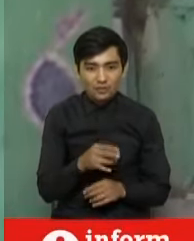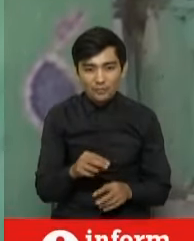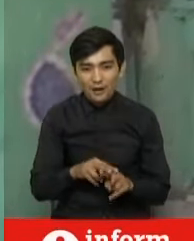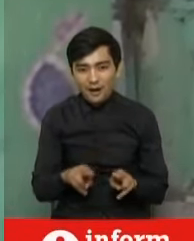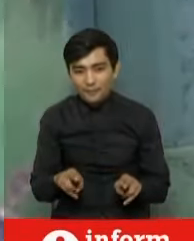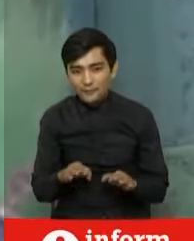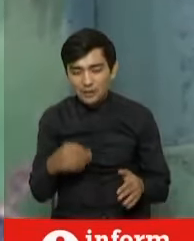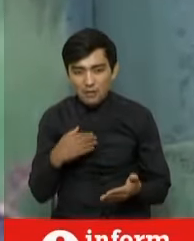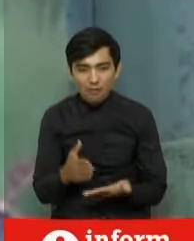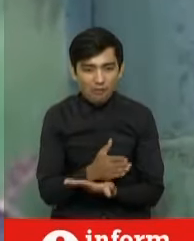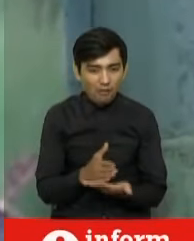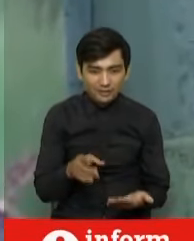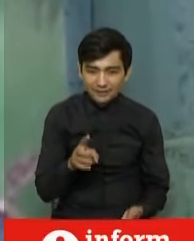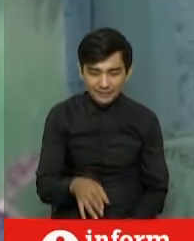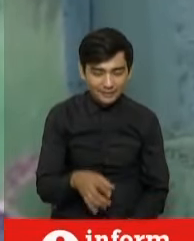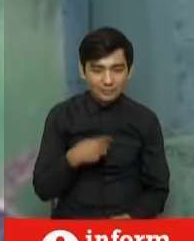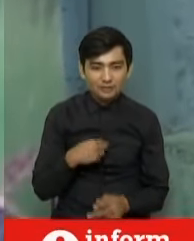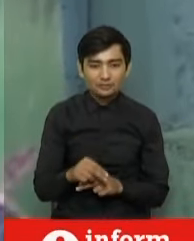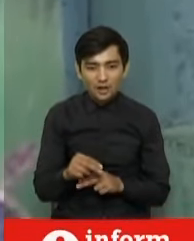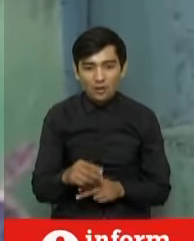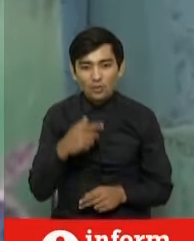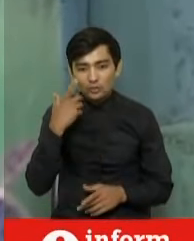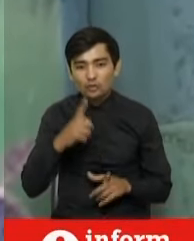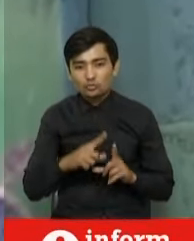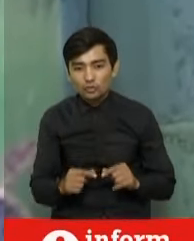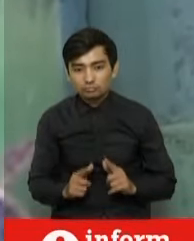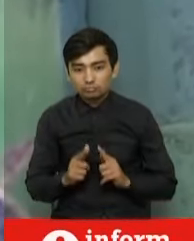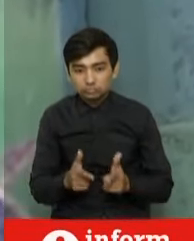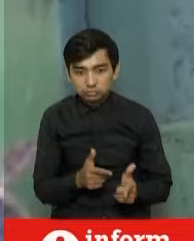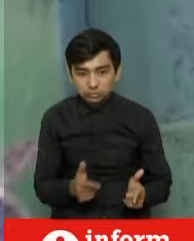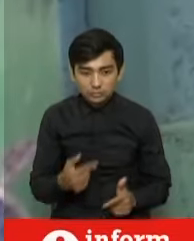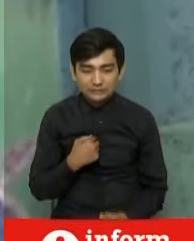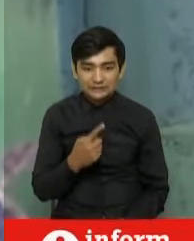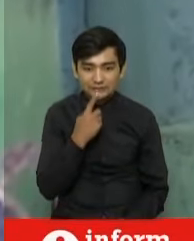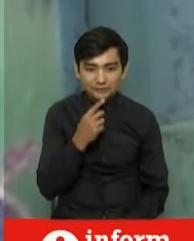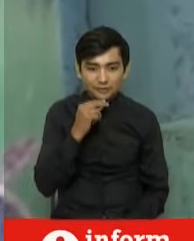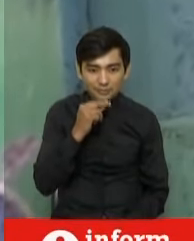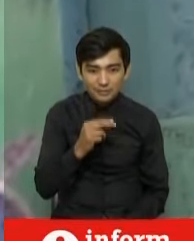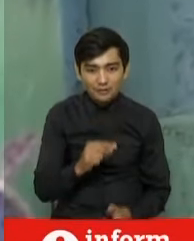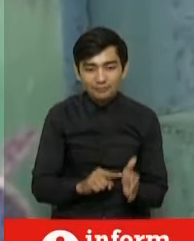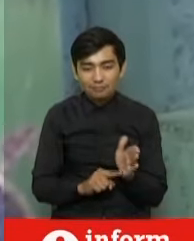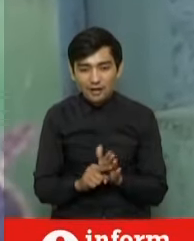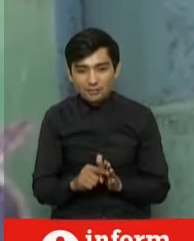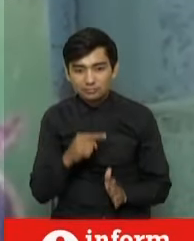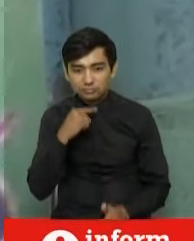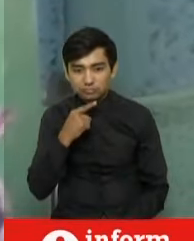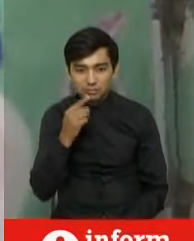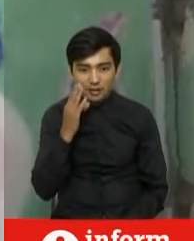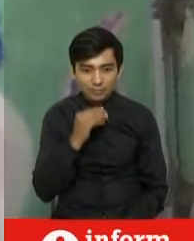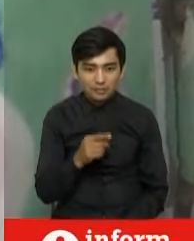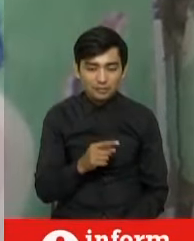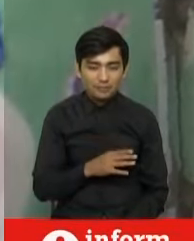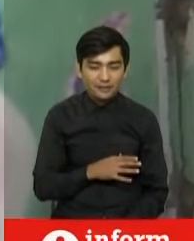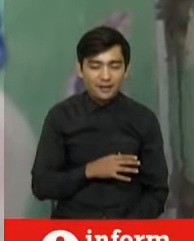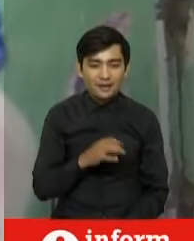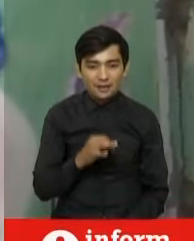біз бөлмейміз. Мектеп даярлық тобына барғанда ғана енді-енді тілдері шығып сөйлеуге бастайды. Ал